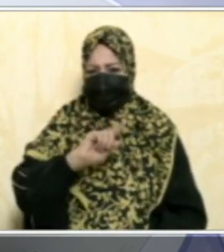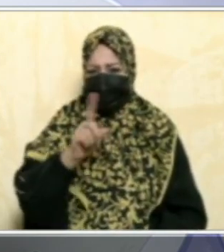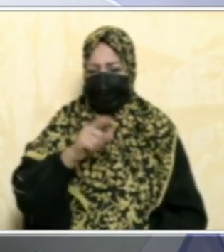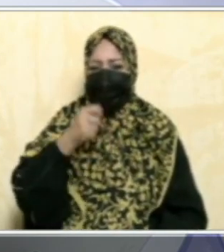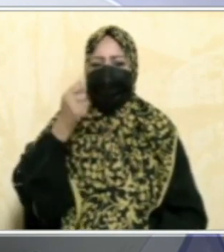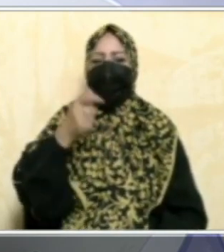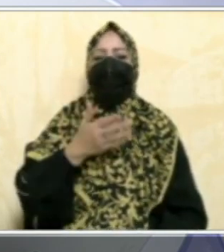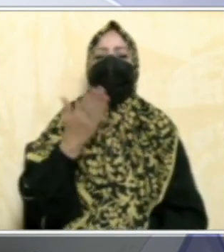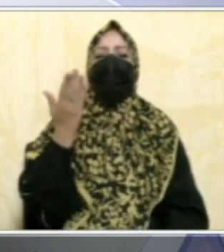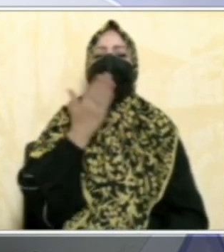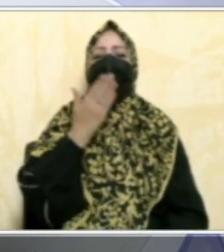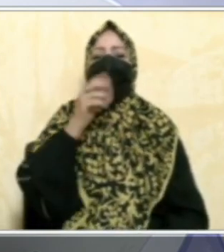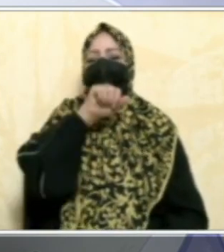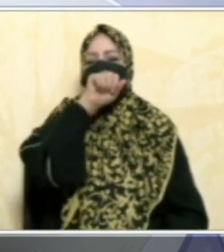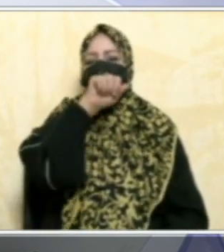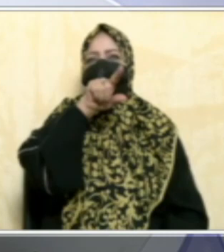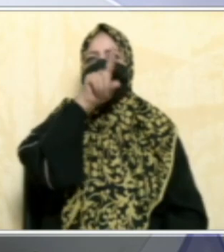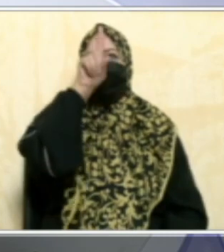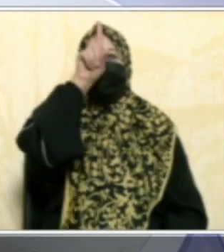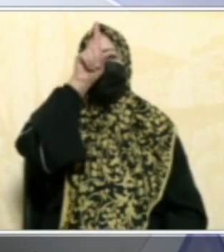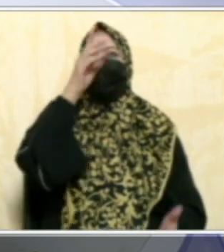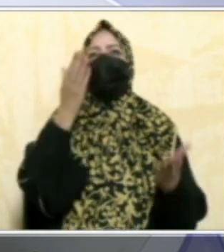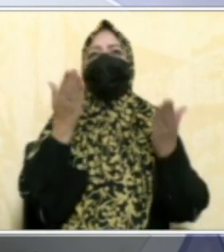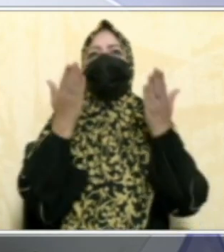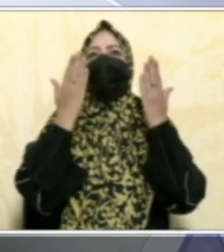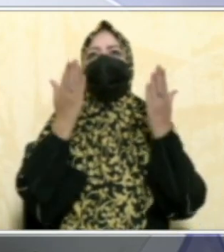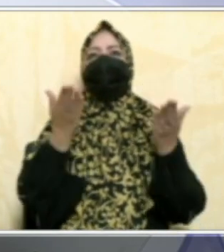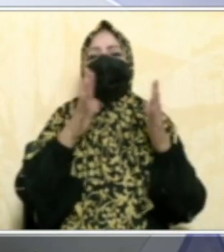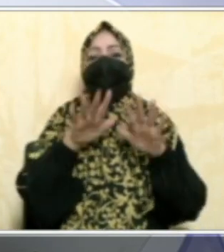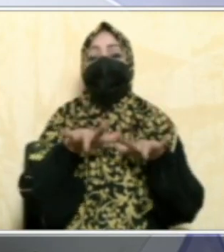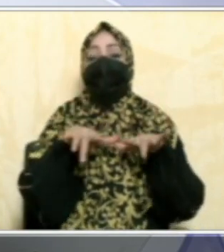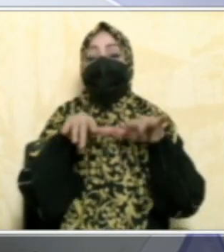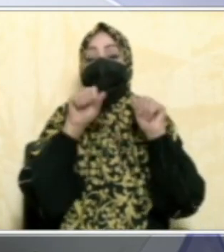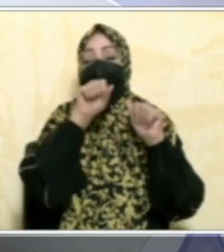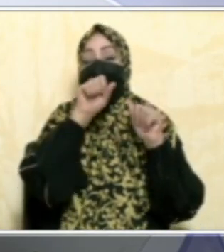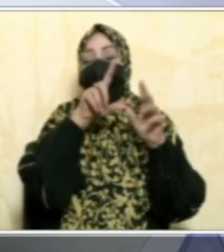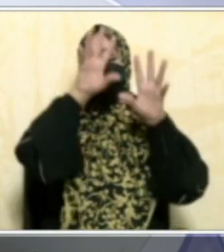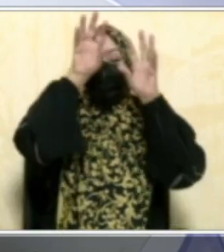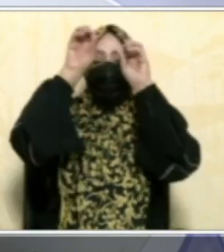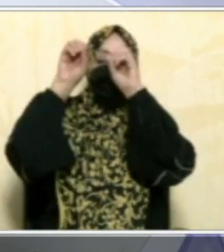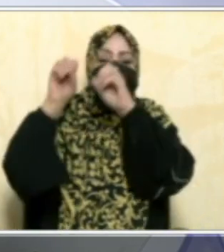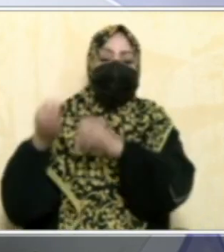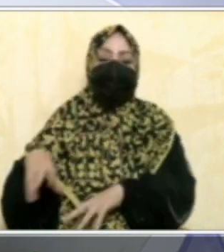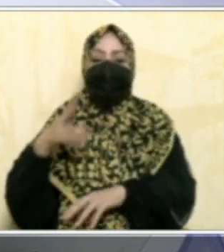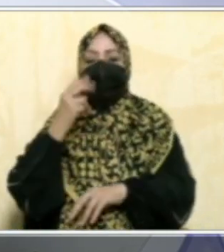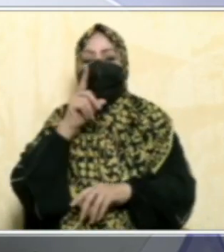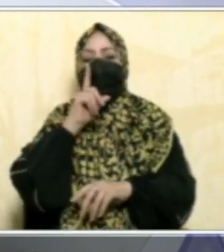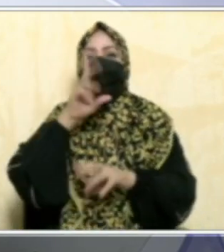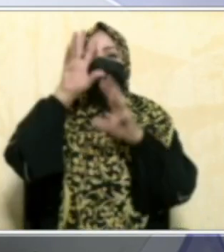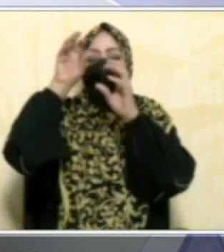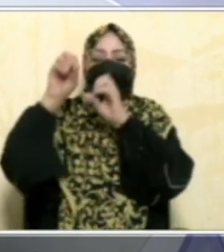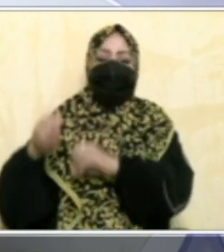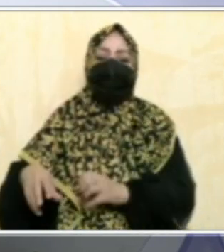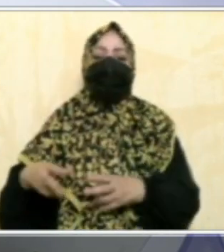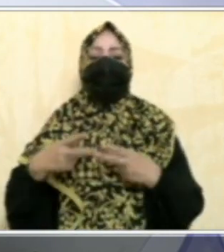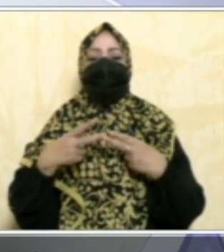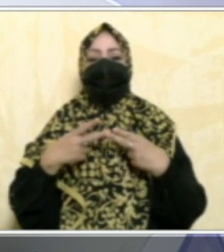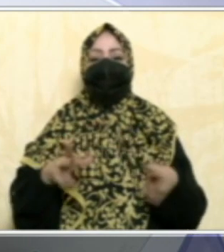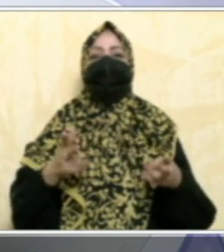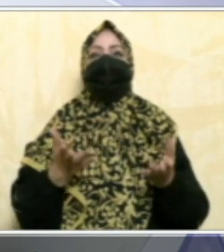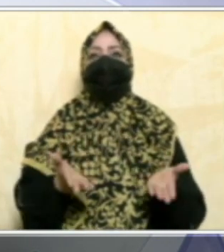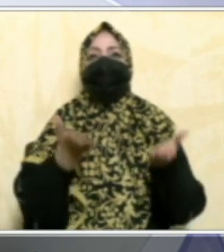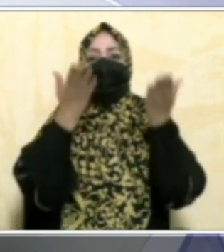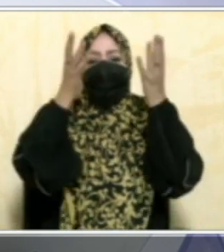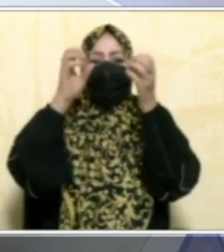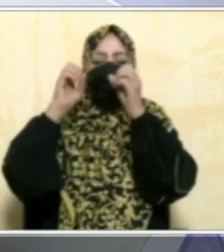وجل بعد قراءته أن يوصل الثواب، فنرجو الله عز وجل أن يوصل الثواب للميت وفضل الله واسع.